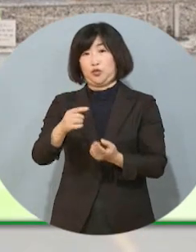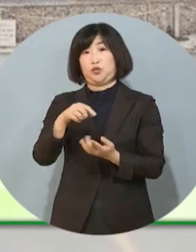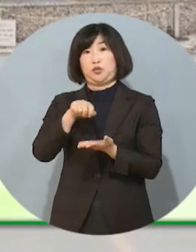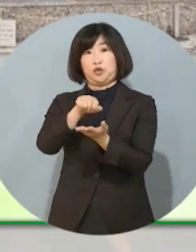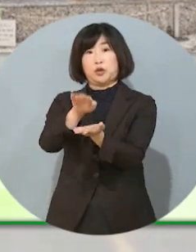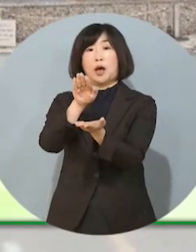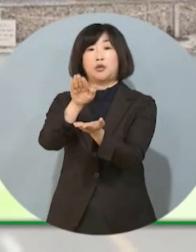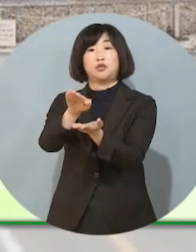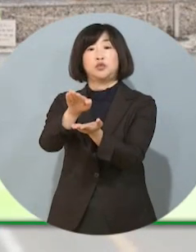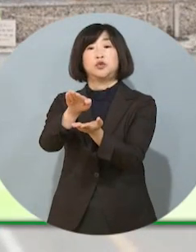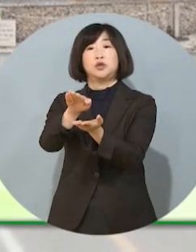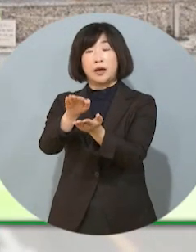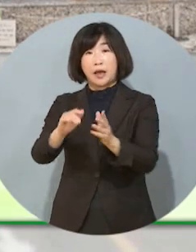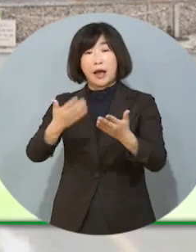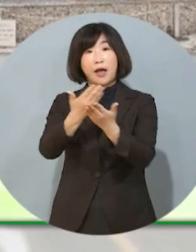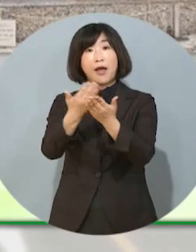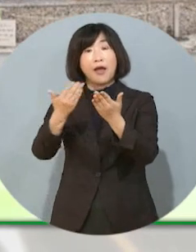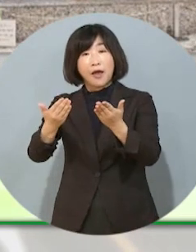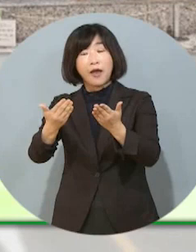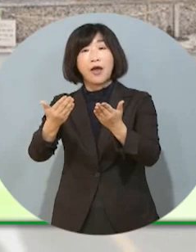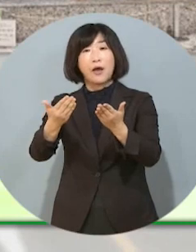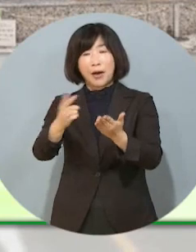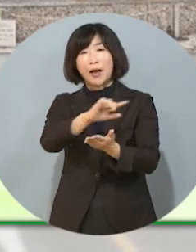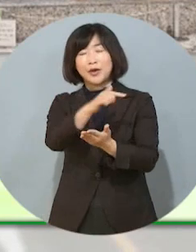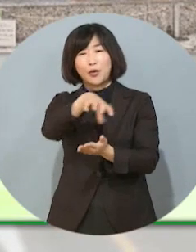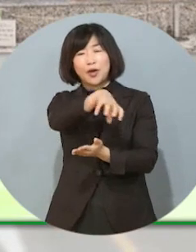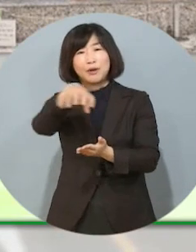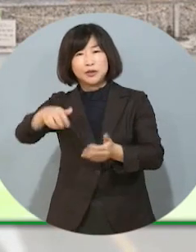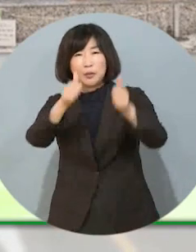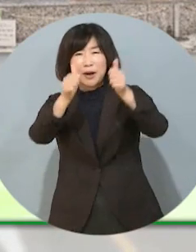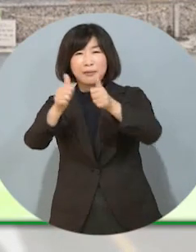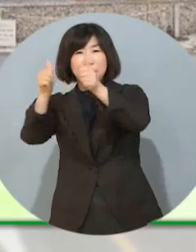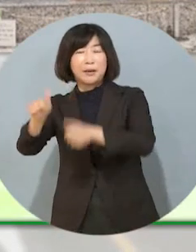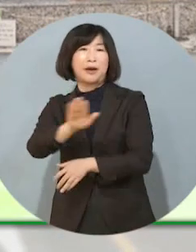マナーの普及啓発のために使用され